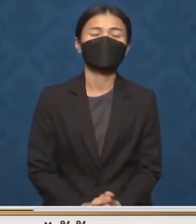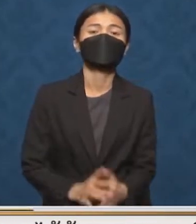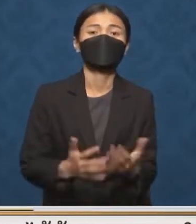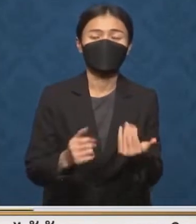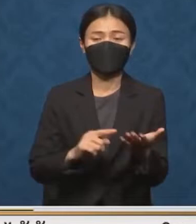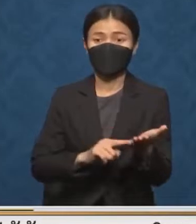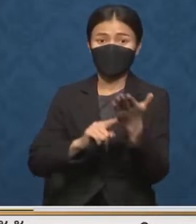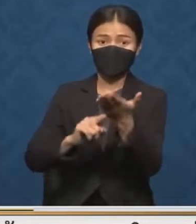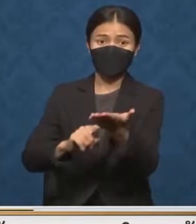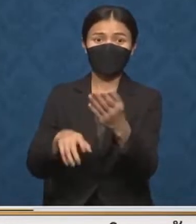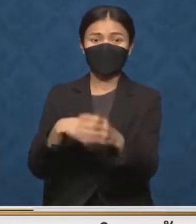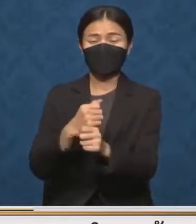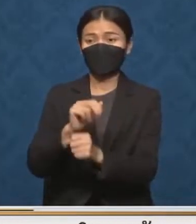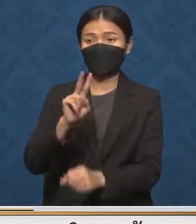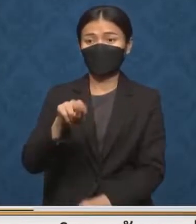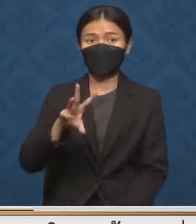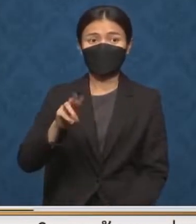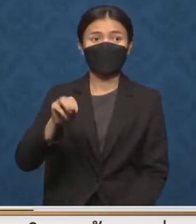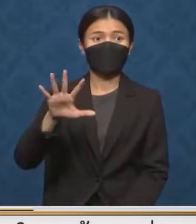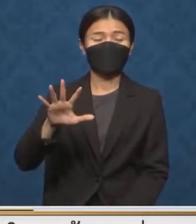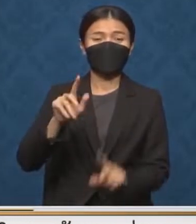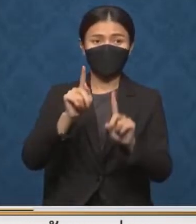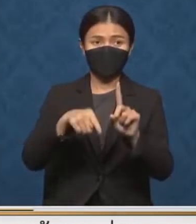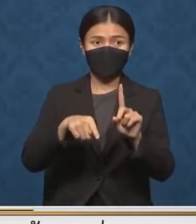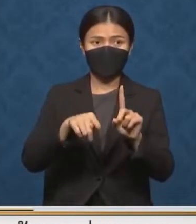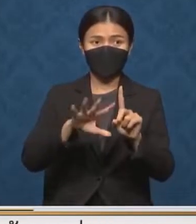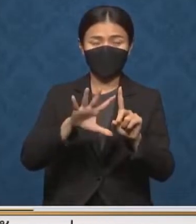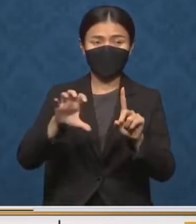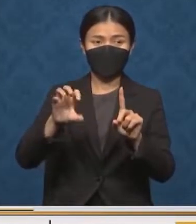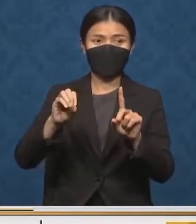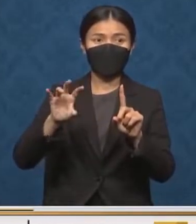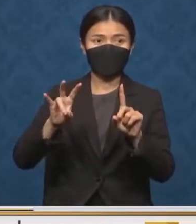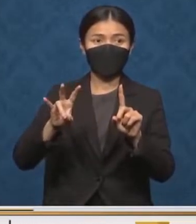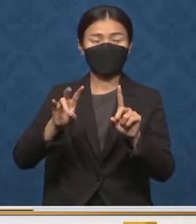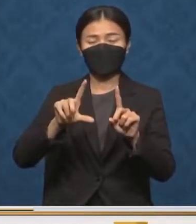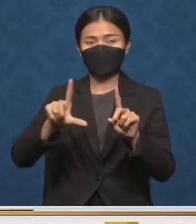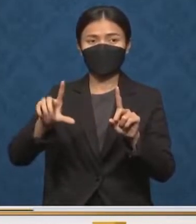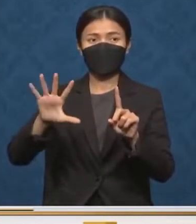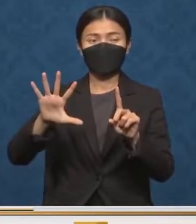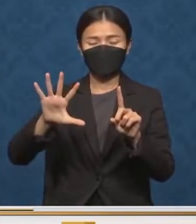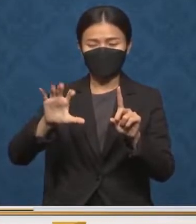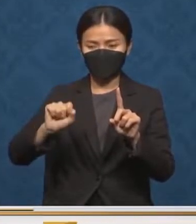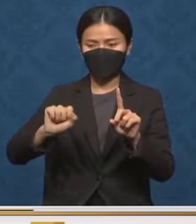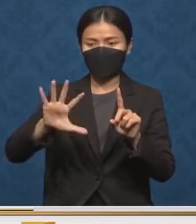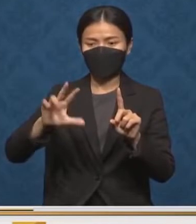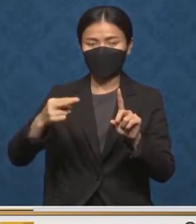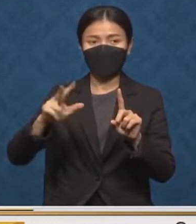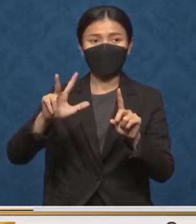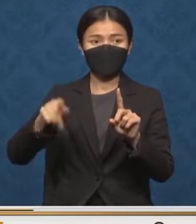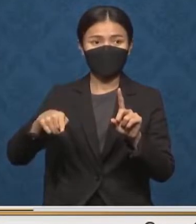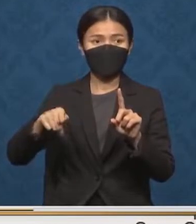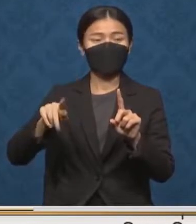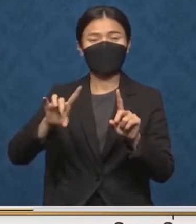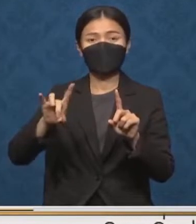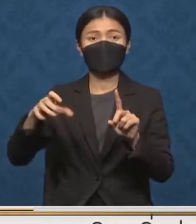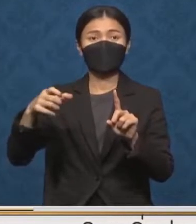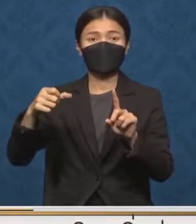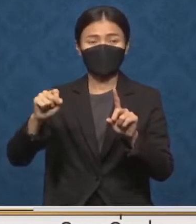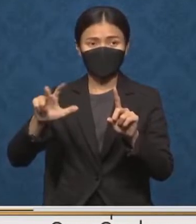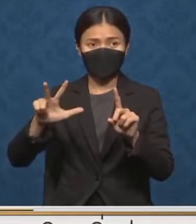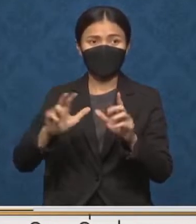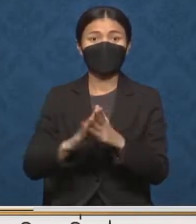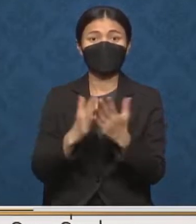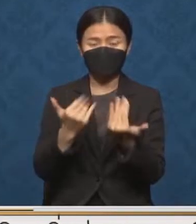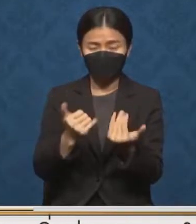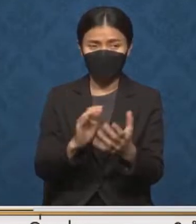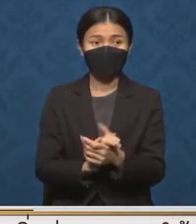สิ้น1,557,553,100 บาทเมื่อหากคาบริภัณภาคพืนสรกสนุน